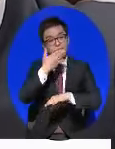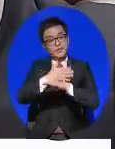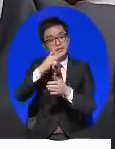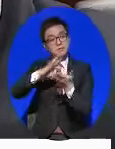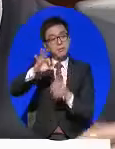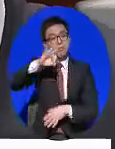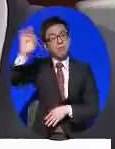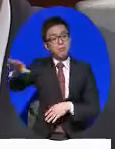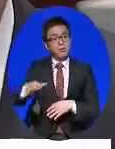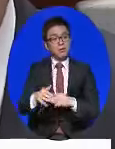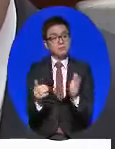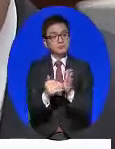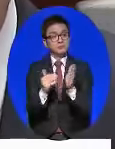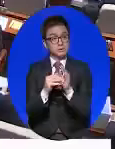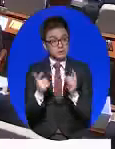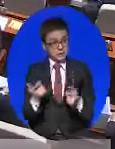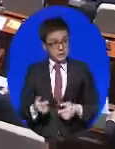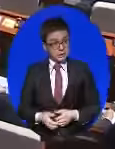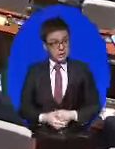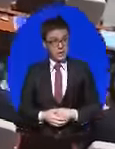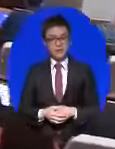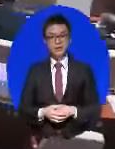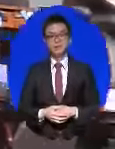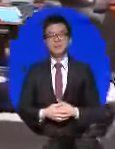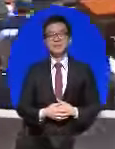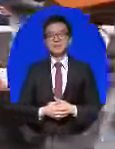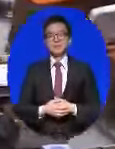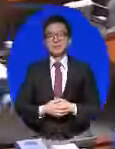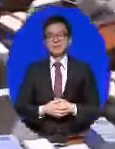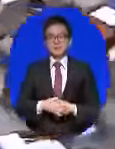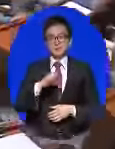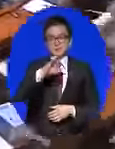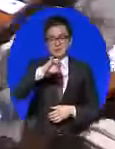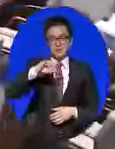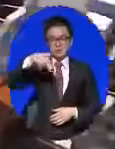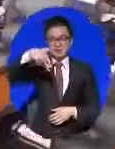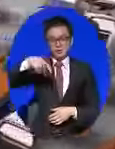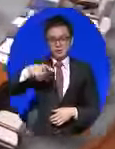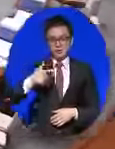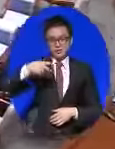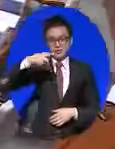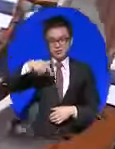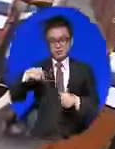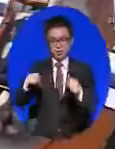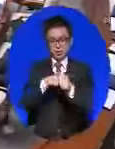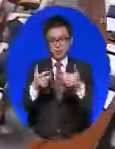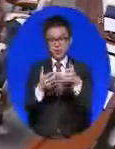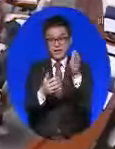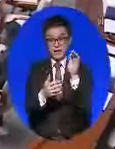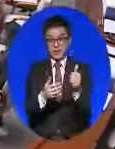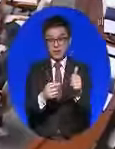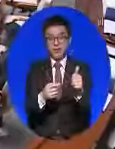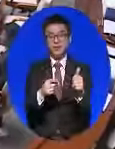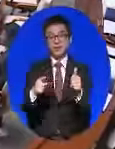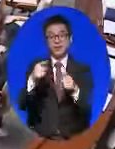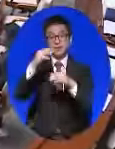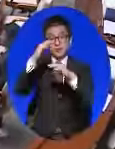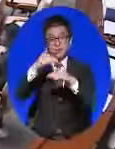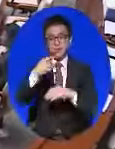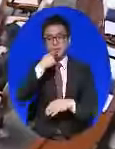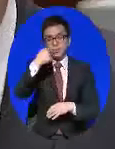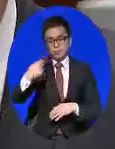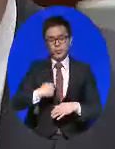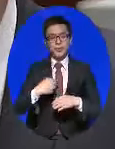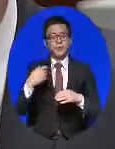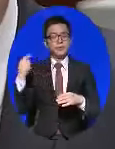지방교육대 공립대다 다 떠넘기고. 이준식 사회부총리 겸 교육부 장관은 보고를 받은 사실을